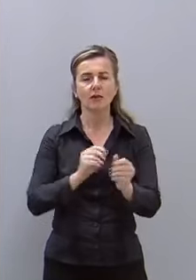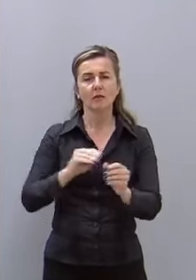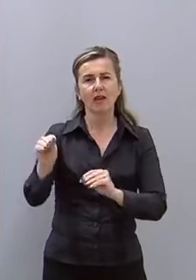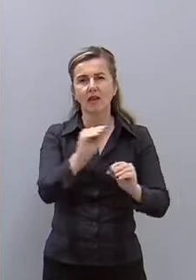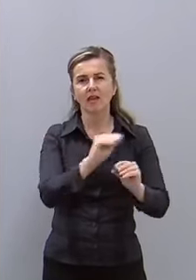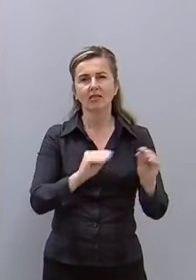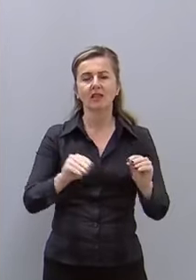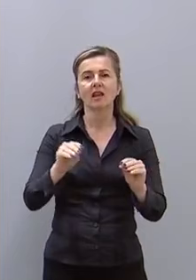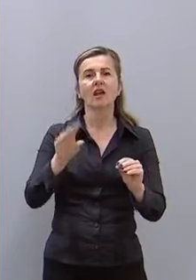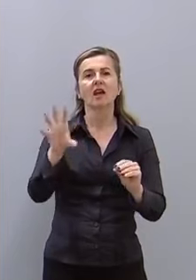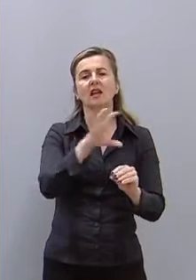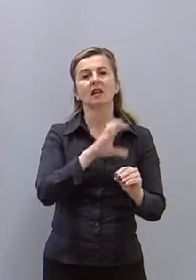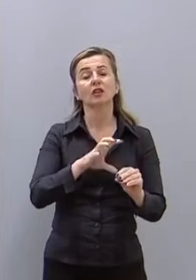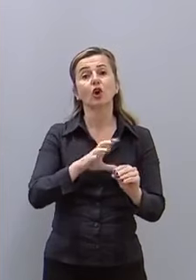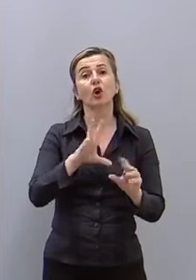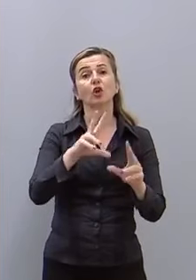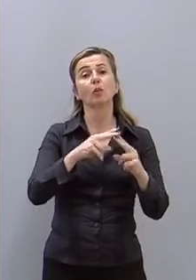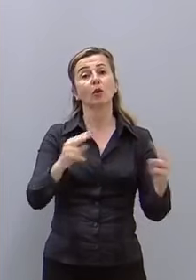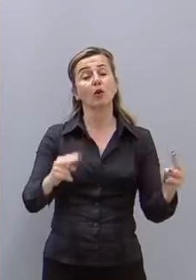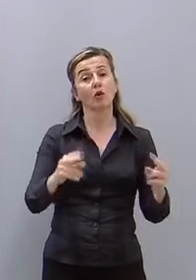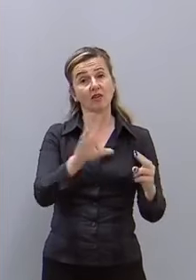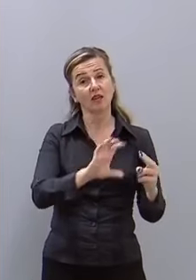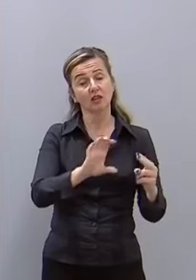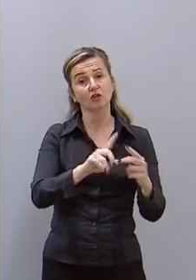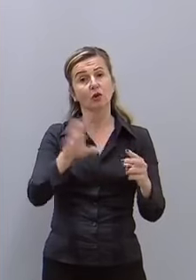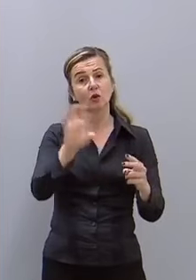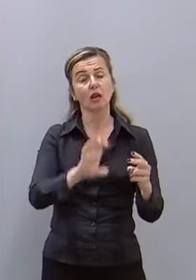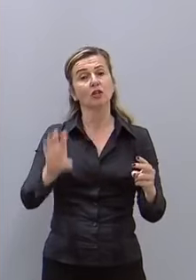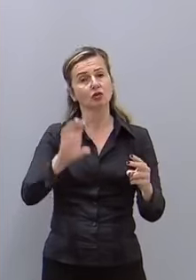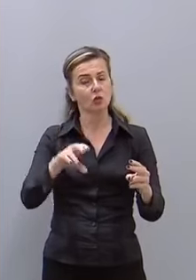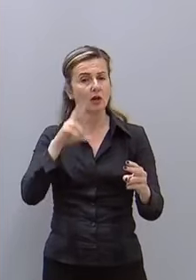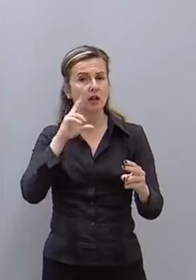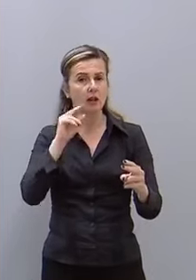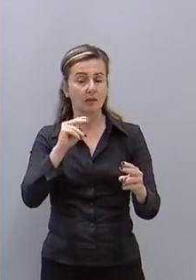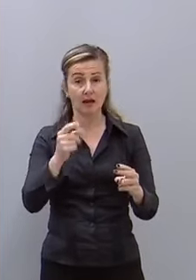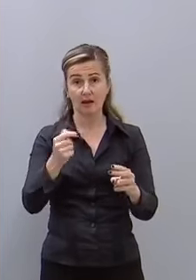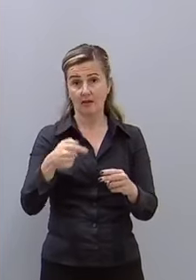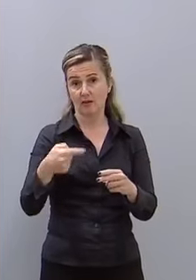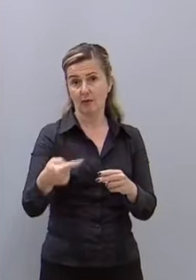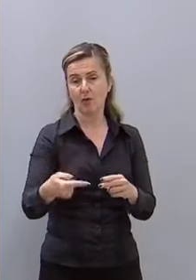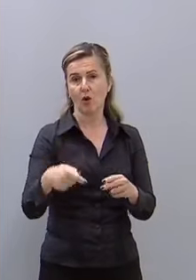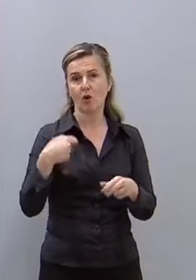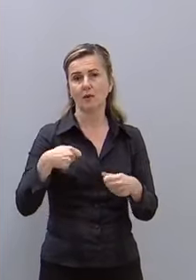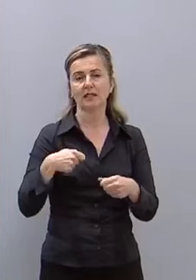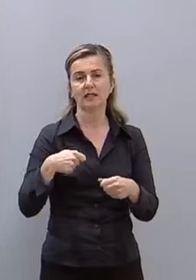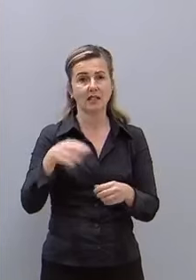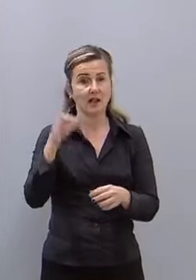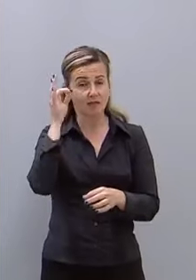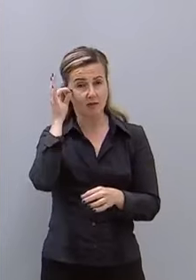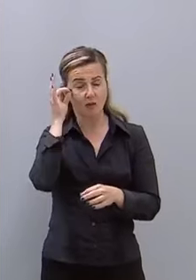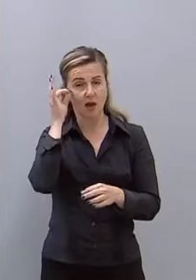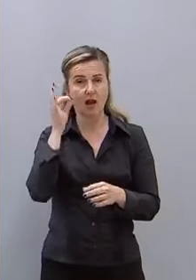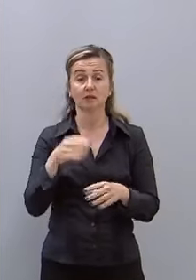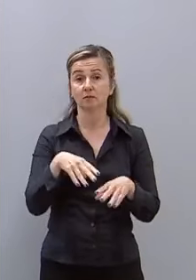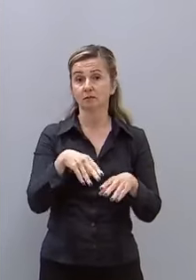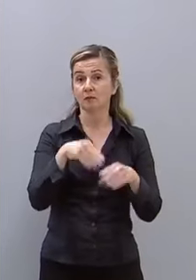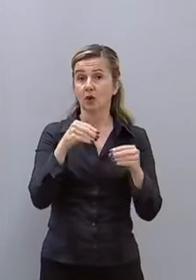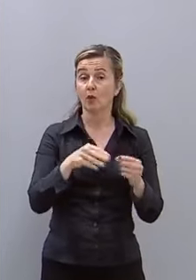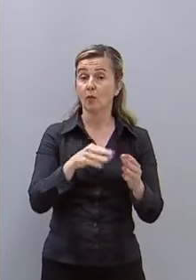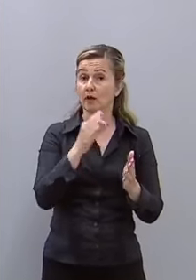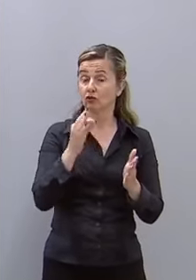provinciale e regionale ne parlerà in dettaglio tra poco il presidente maurizio fugatti iniziamo però